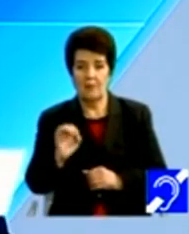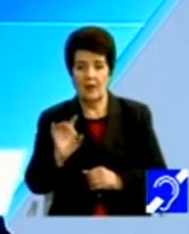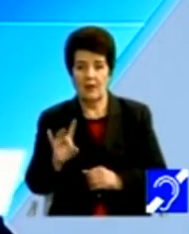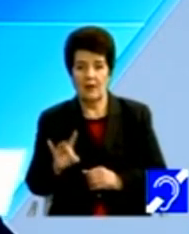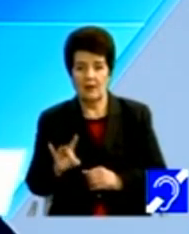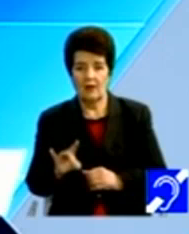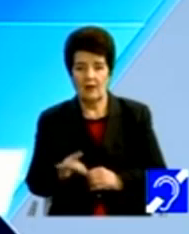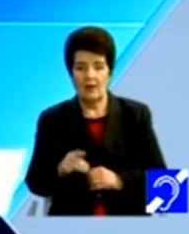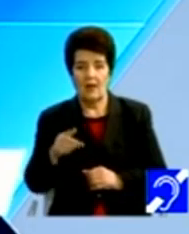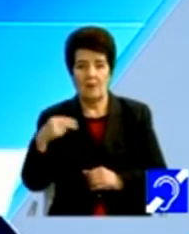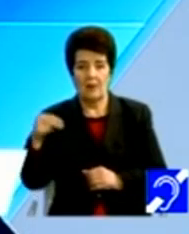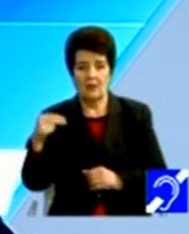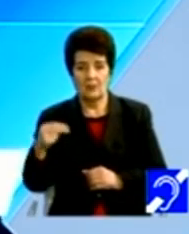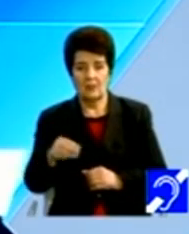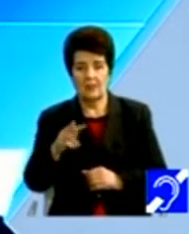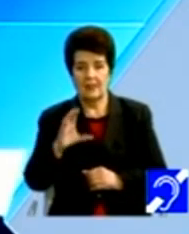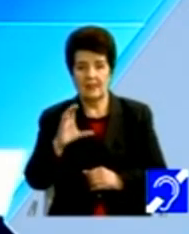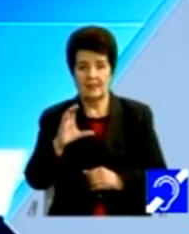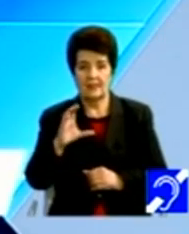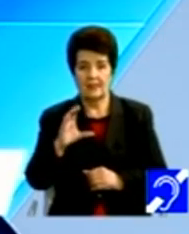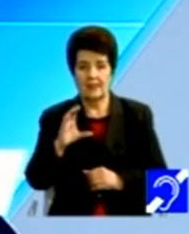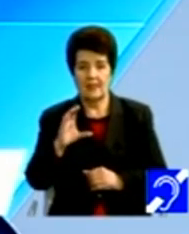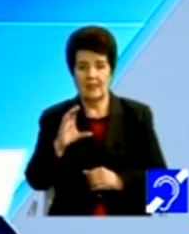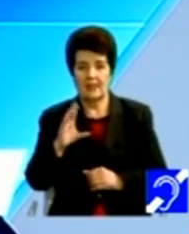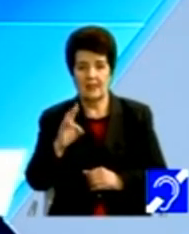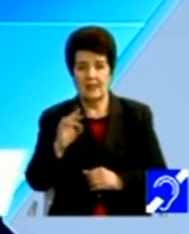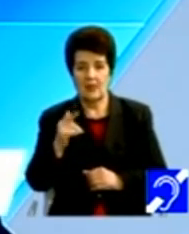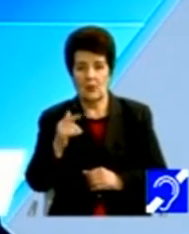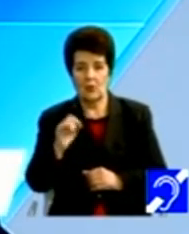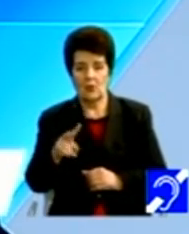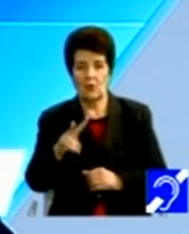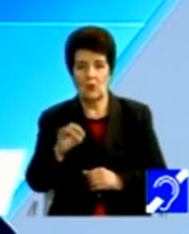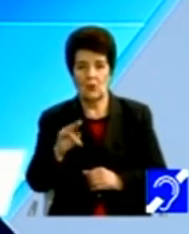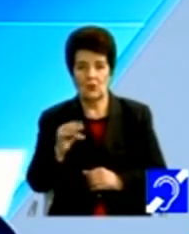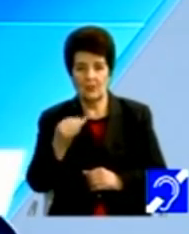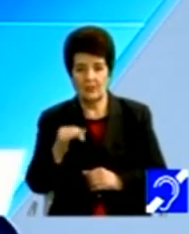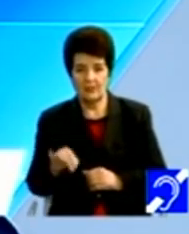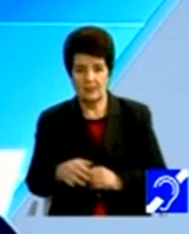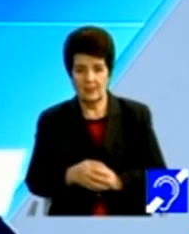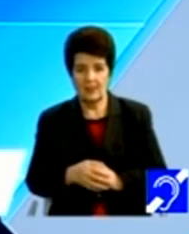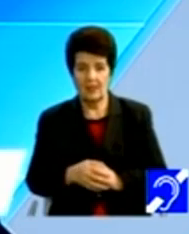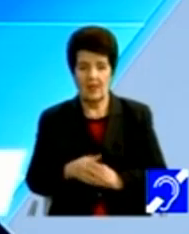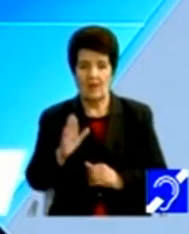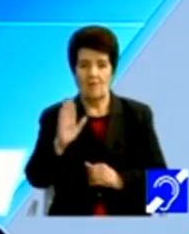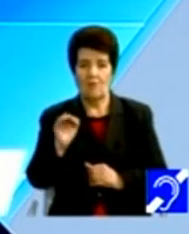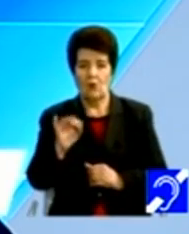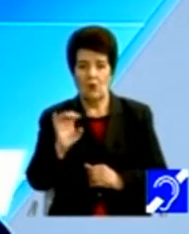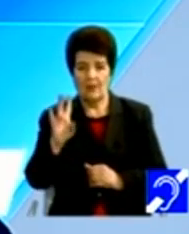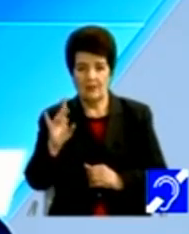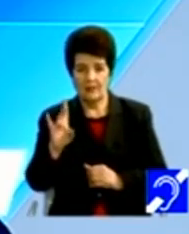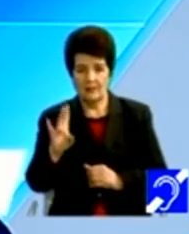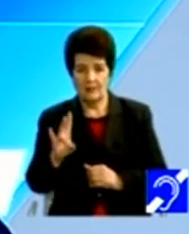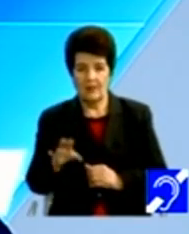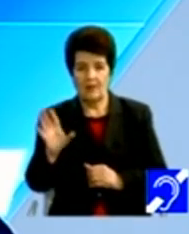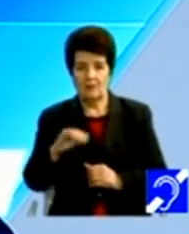Deci primul președinte a fost domnul Mircea Snegur, mai apoi a fost Petru Lucinski, mai apoi Voronin și s-a pornit